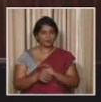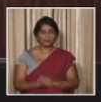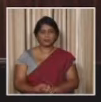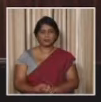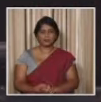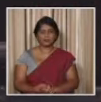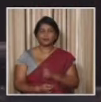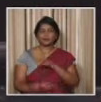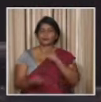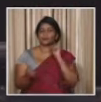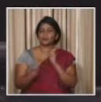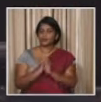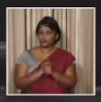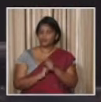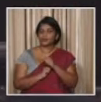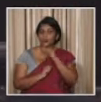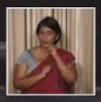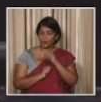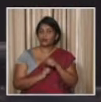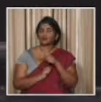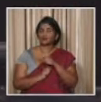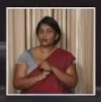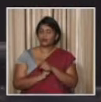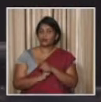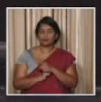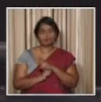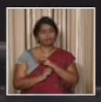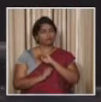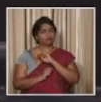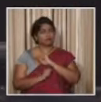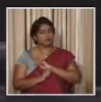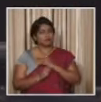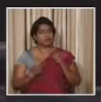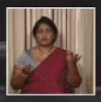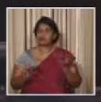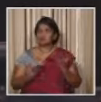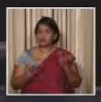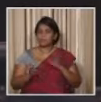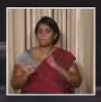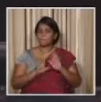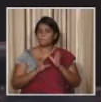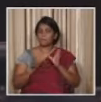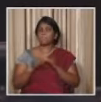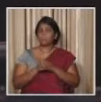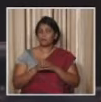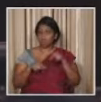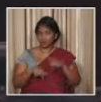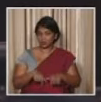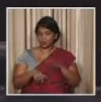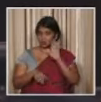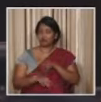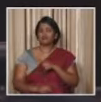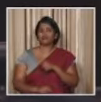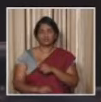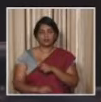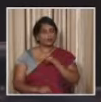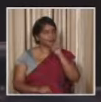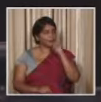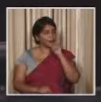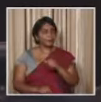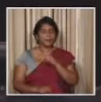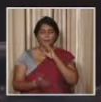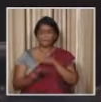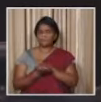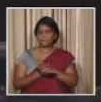දෙන්න. ඒ වෙනස කිසිසේත්ම දරාගත නොහැකි පාලක පන්තියක් මේ වෙලාවේ ඉන්නේ කියන එක ඉතාමත්ම